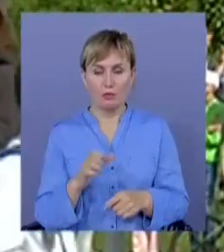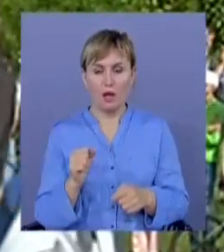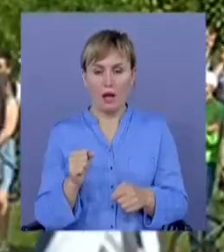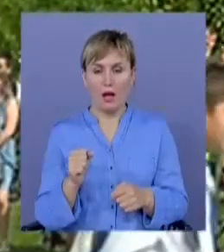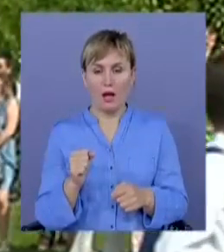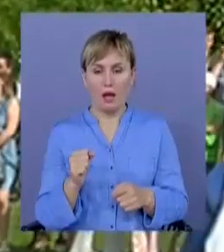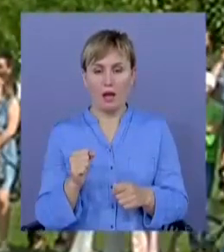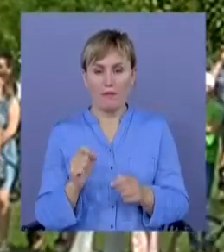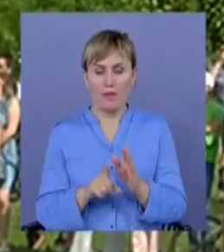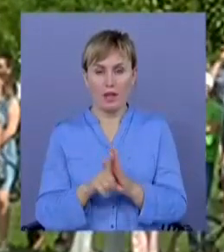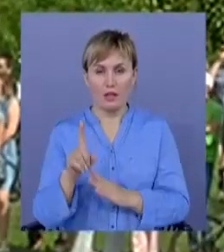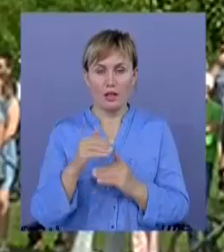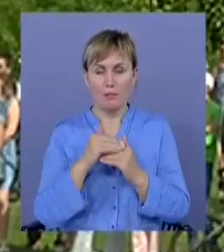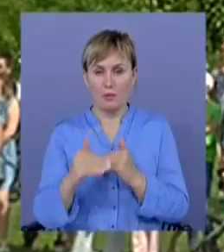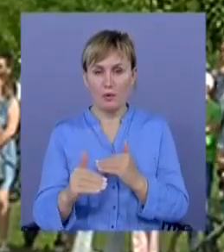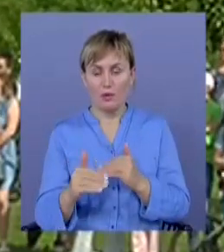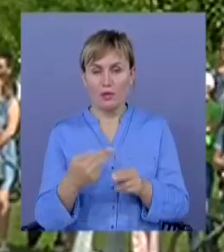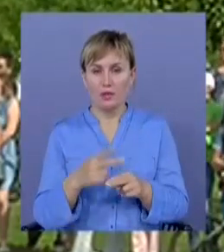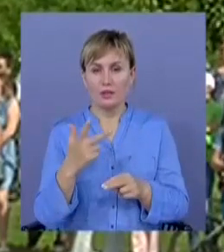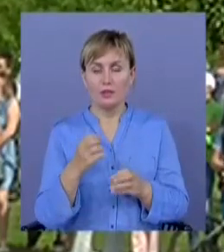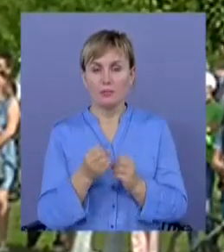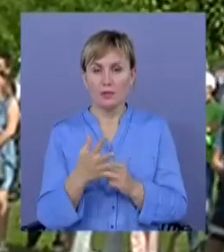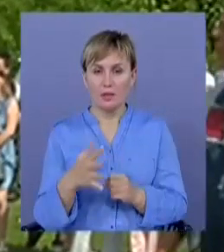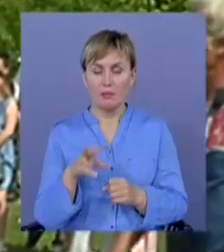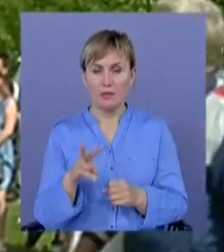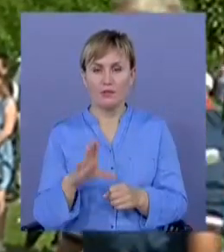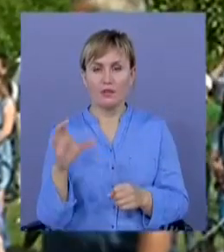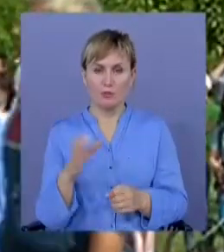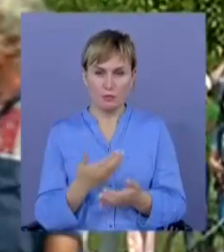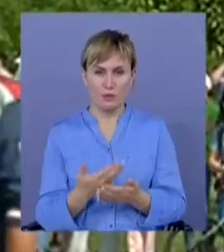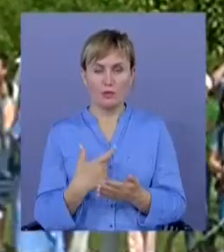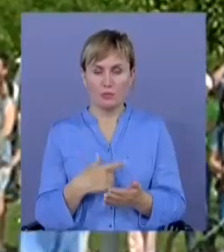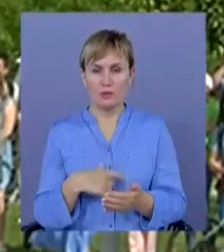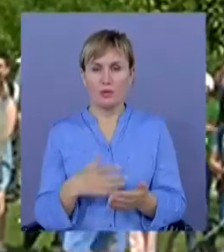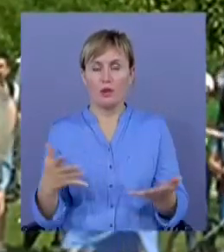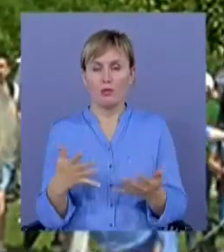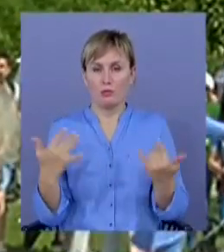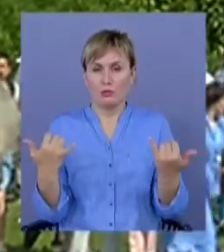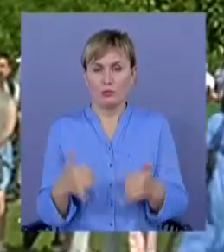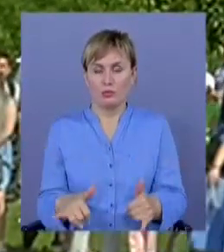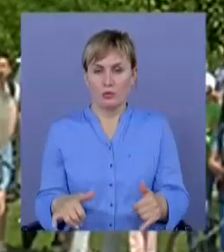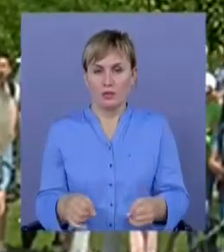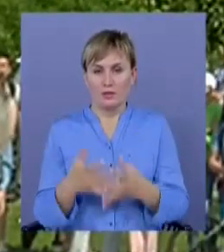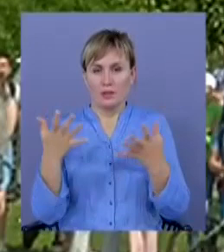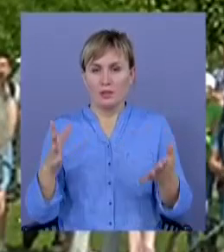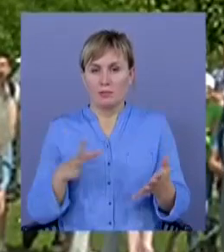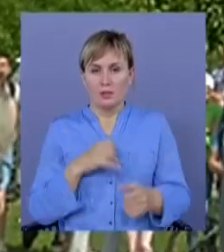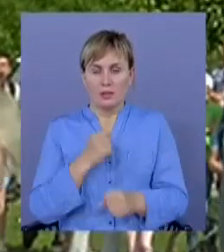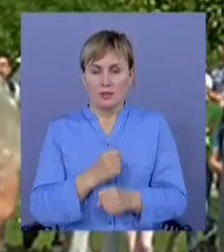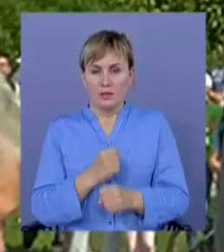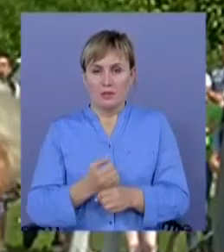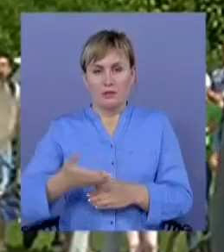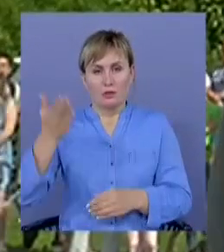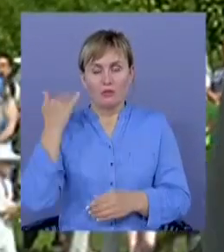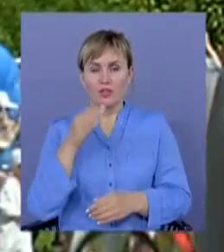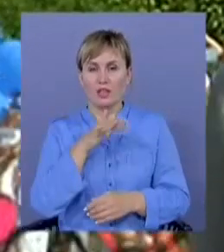значит, начальная пуля пистолета Макарова 315 метров в секунду. Можете себе представить, какое чудо света было сделано в то